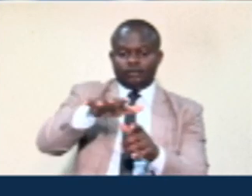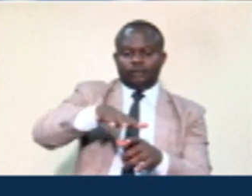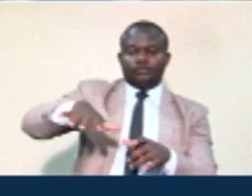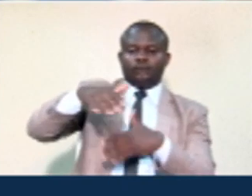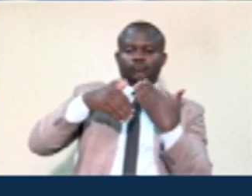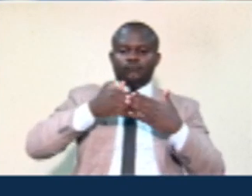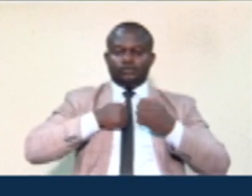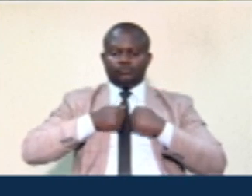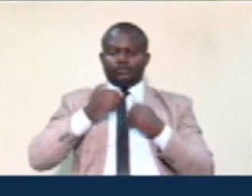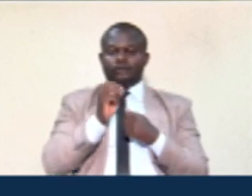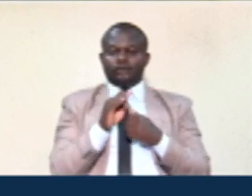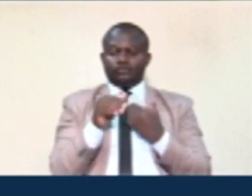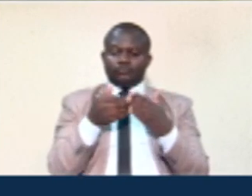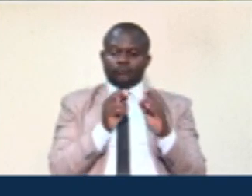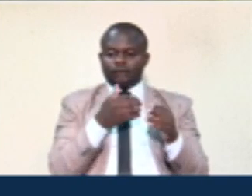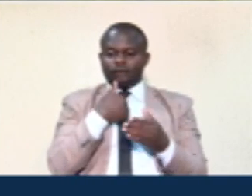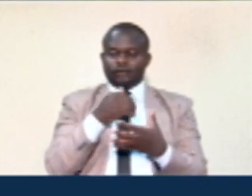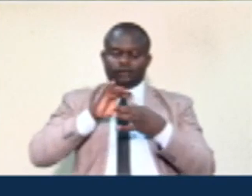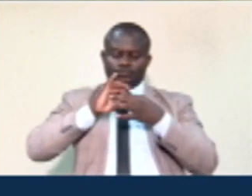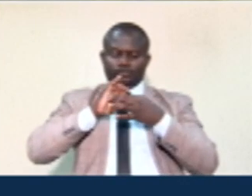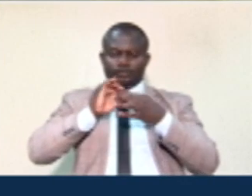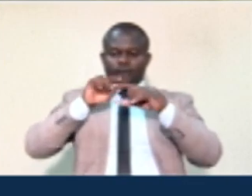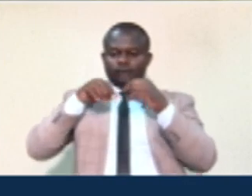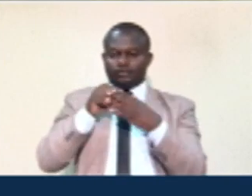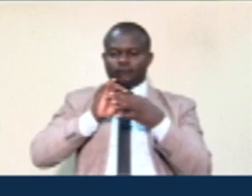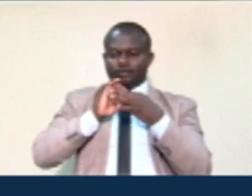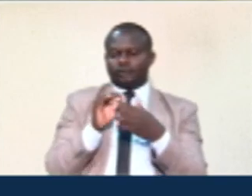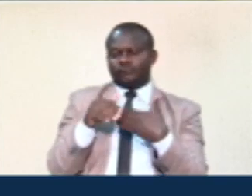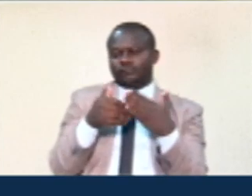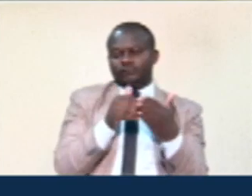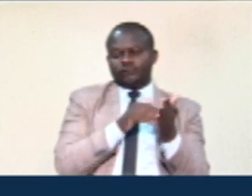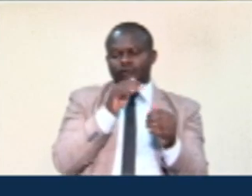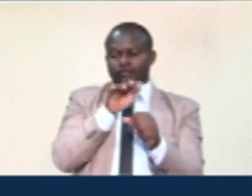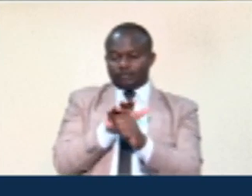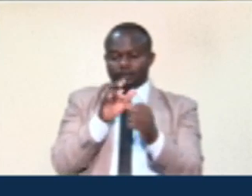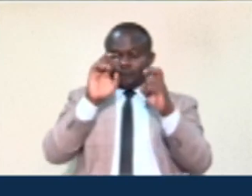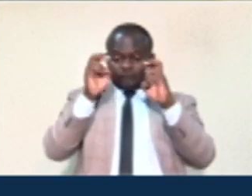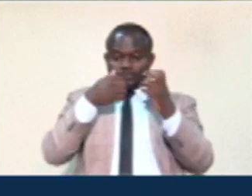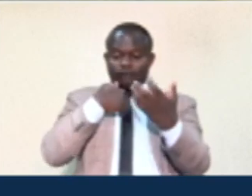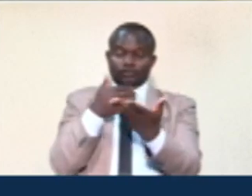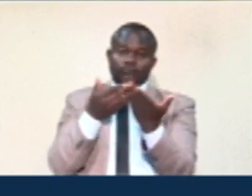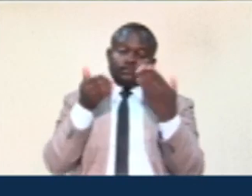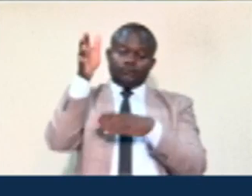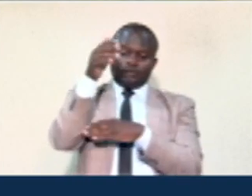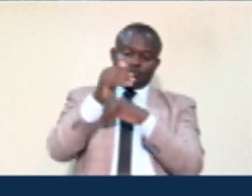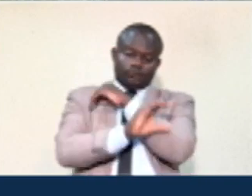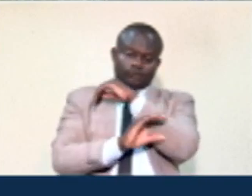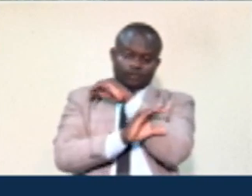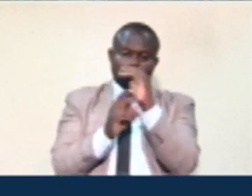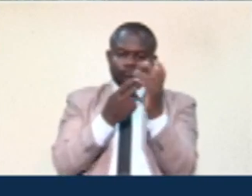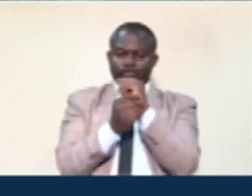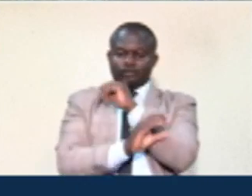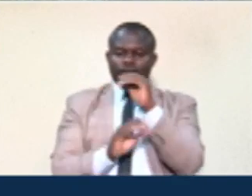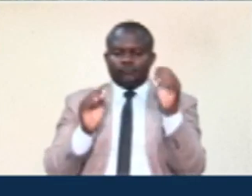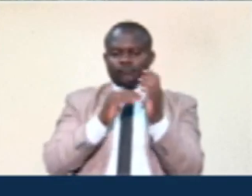U Rwanda na Zambia bisanzwe bifitanye umubano ushingiye kuri diplomasi, cyane ko u Rwanda rufite ambasade muri iki gihugu. Ibihugu byombi